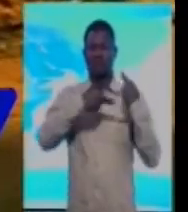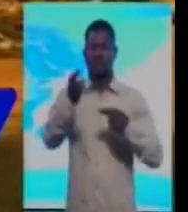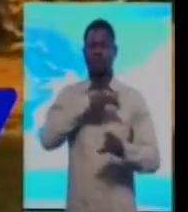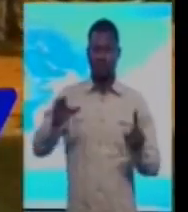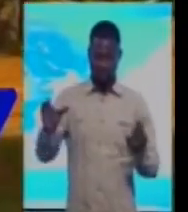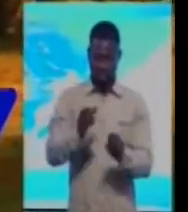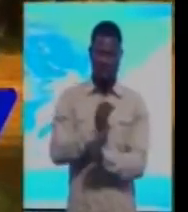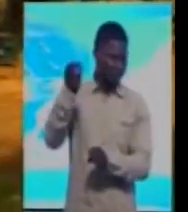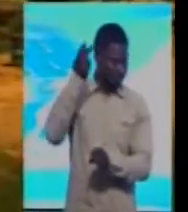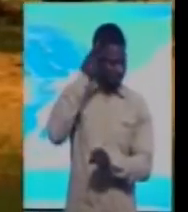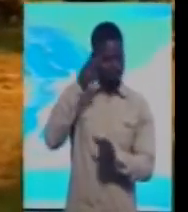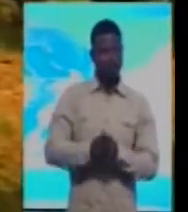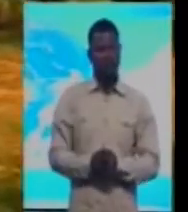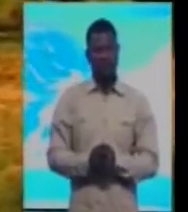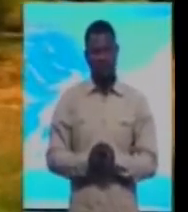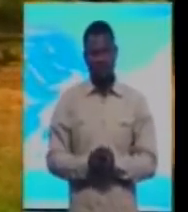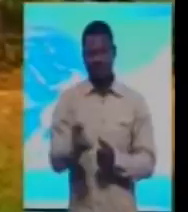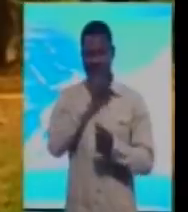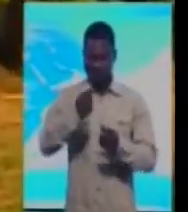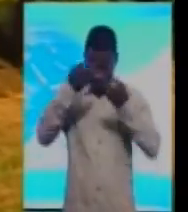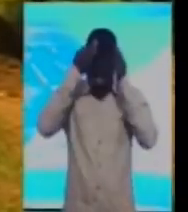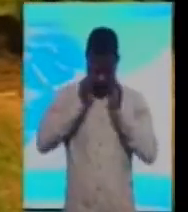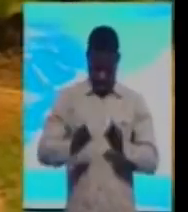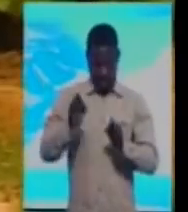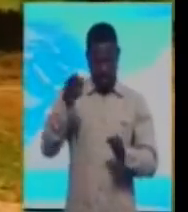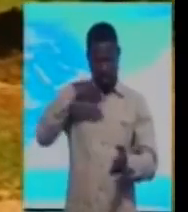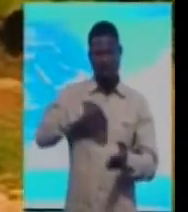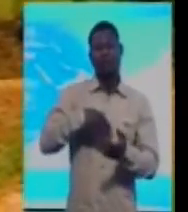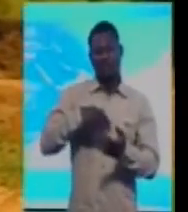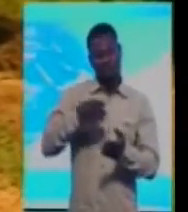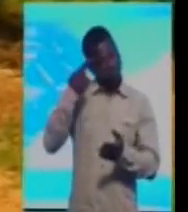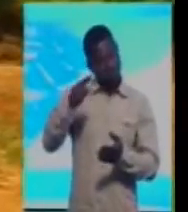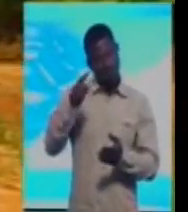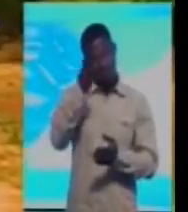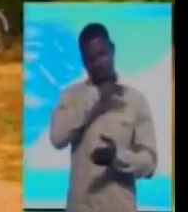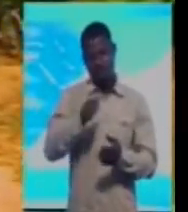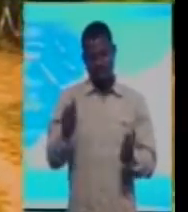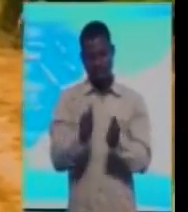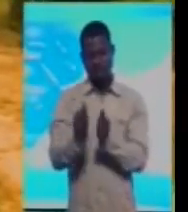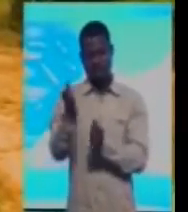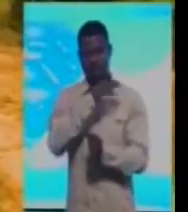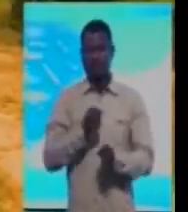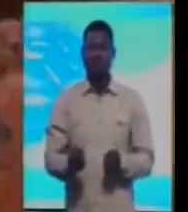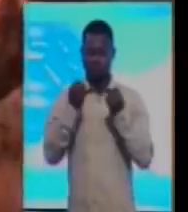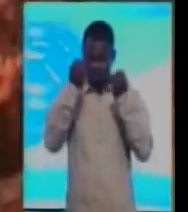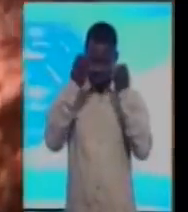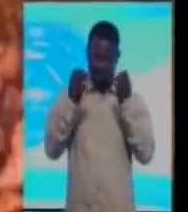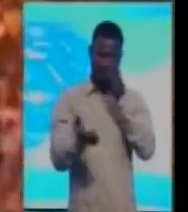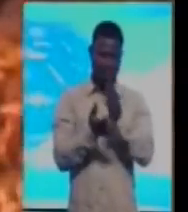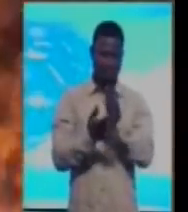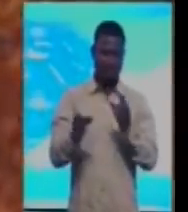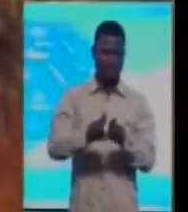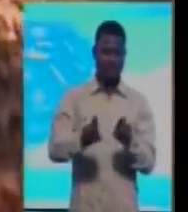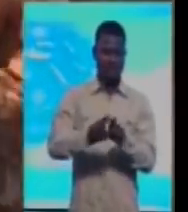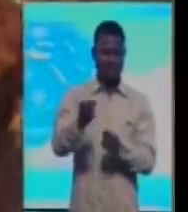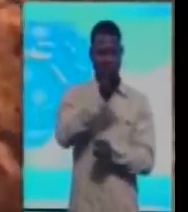de dégradation des sols. Ils se sont engagés dans un processus de restauration avec à l'affiche plusieurs techniques comme le SAI, le